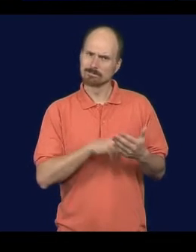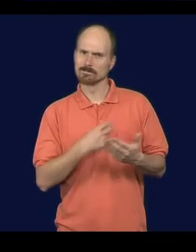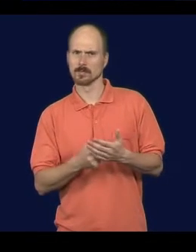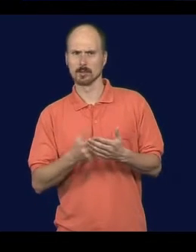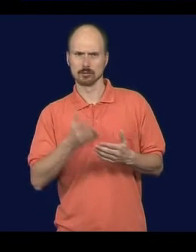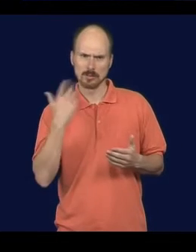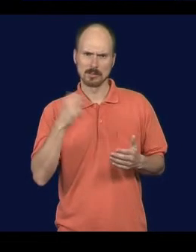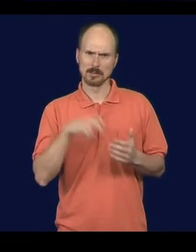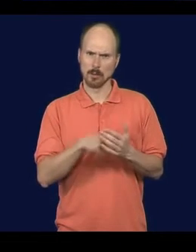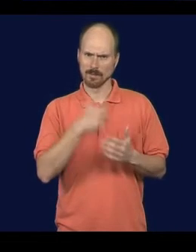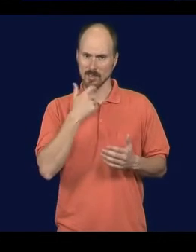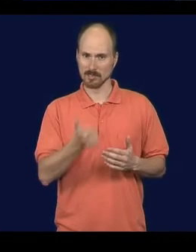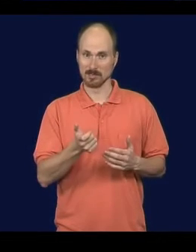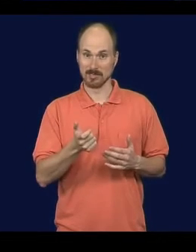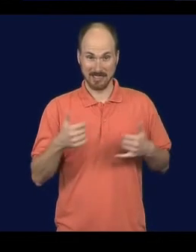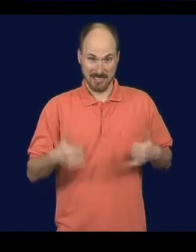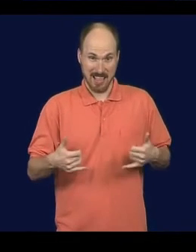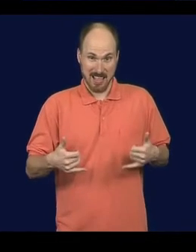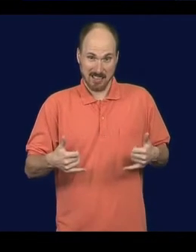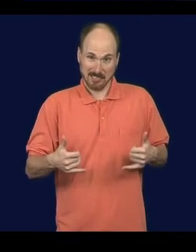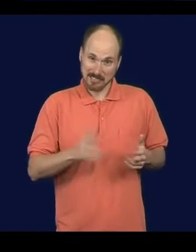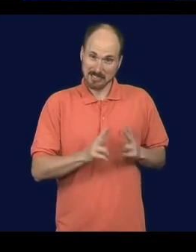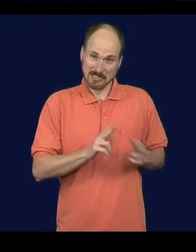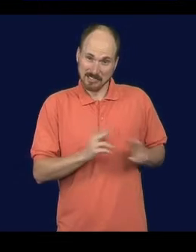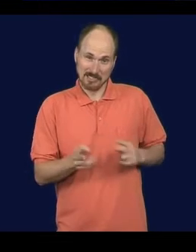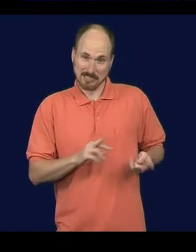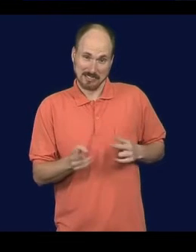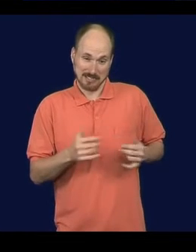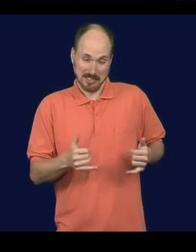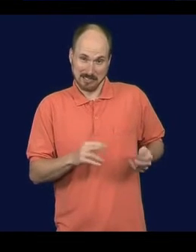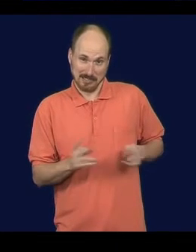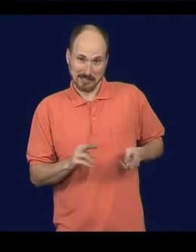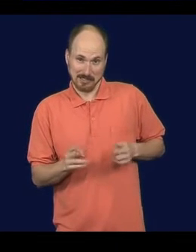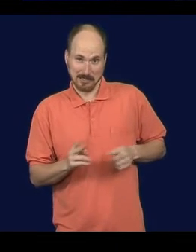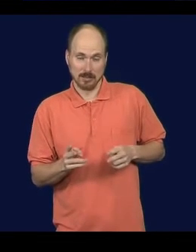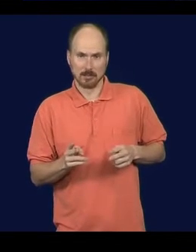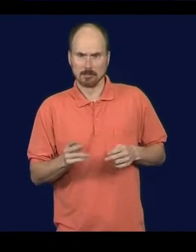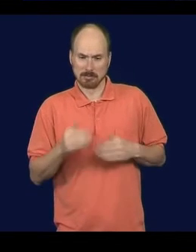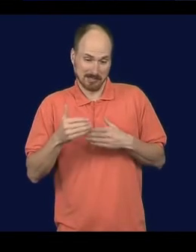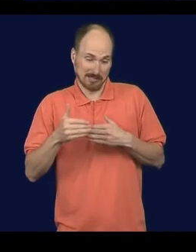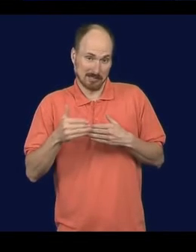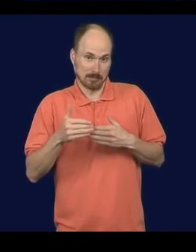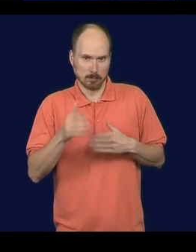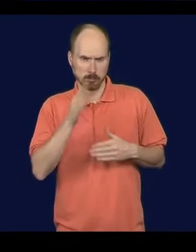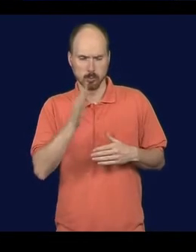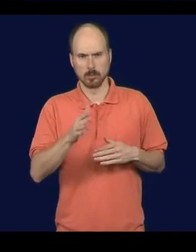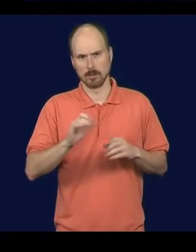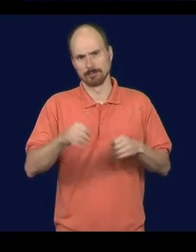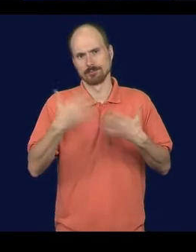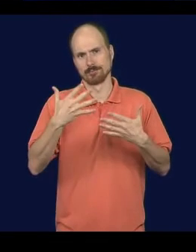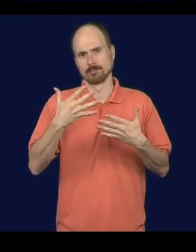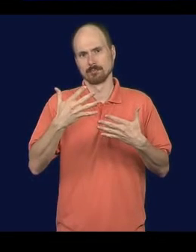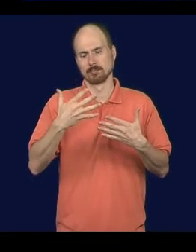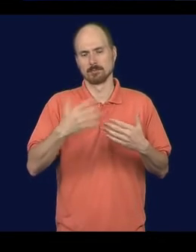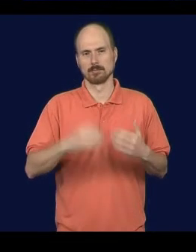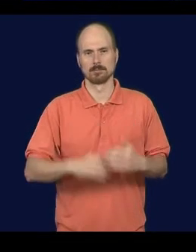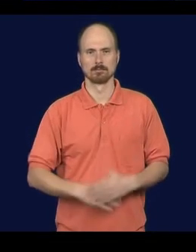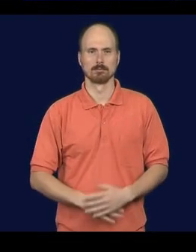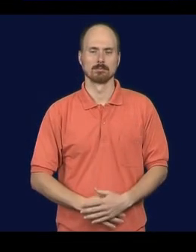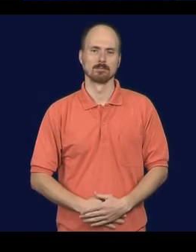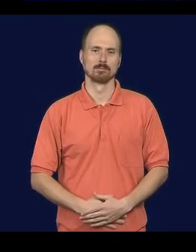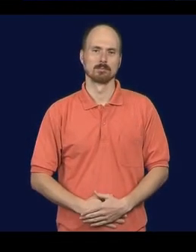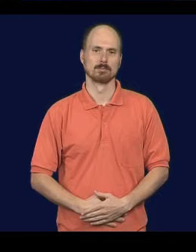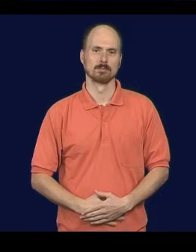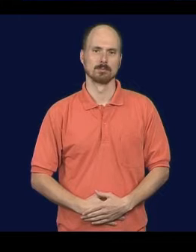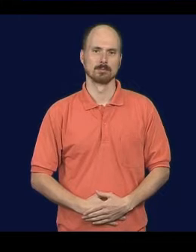Takže vytvořili jsme software, který monitoruje blízkou oblast před uživatelem a informuje ho o překážkách